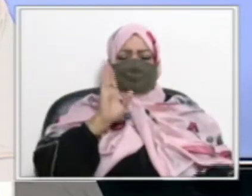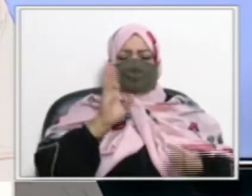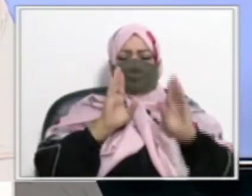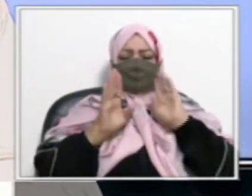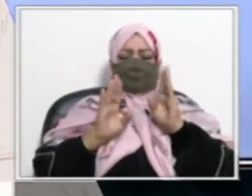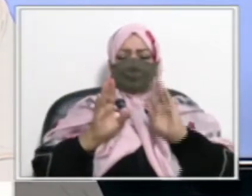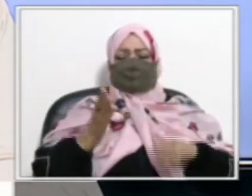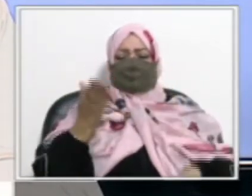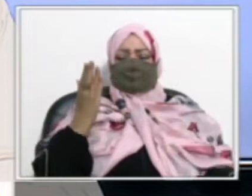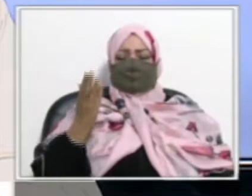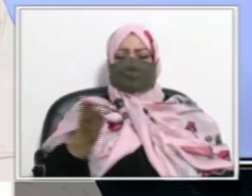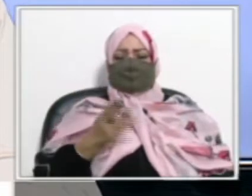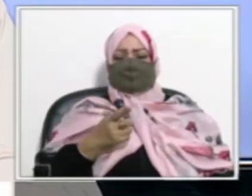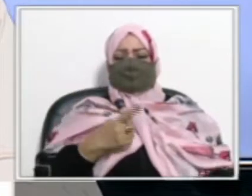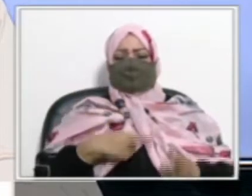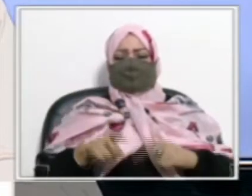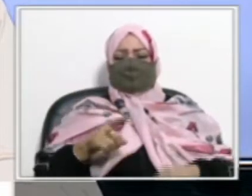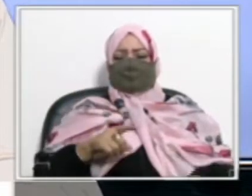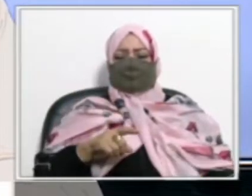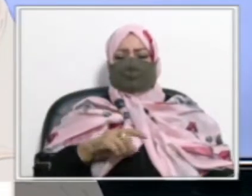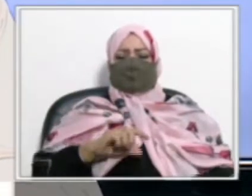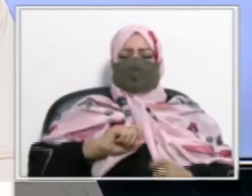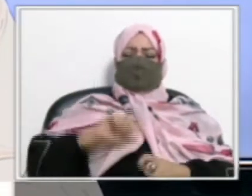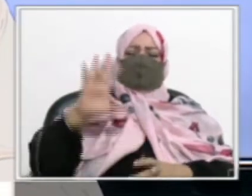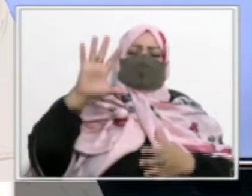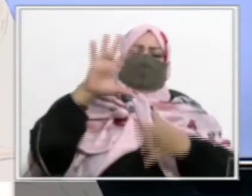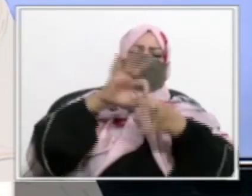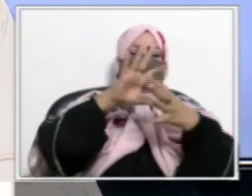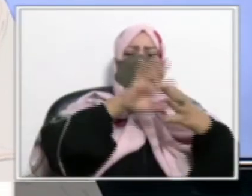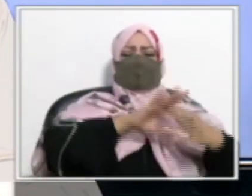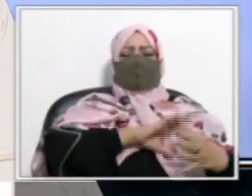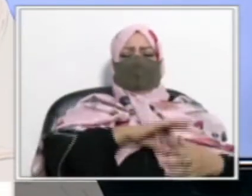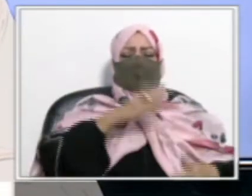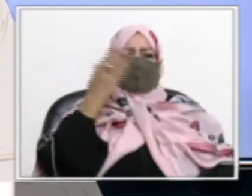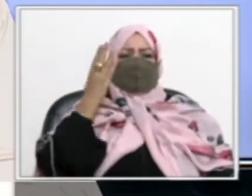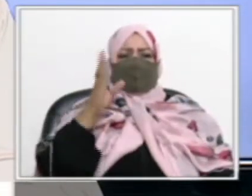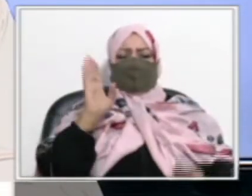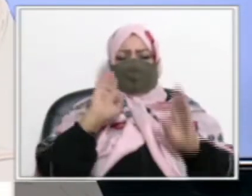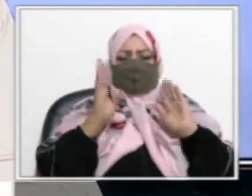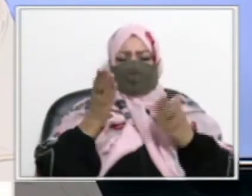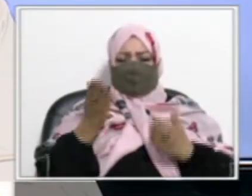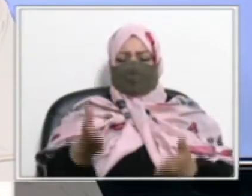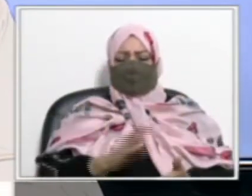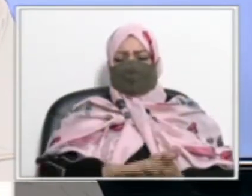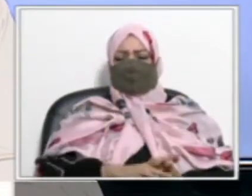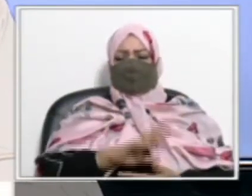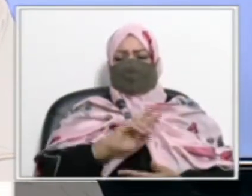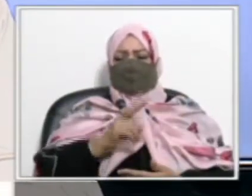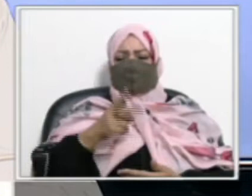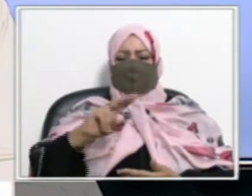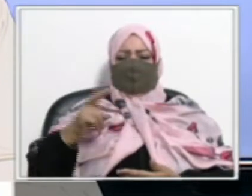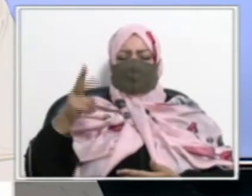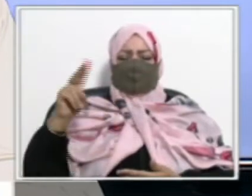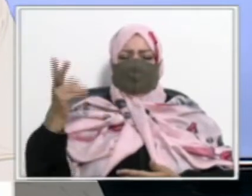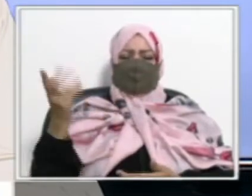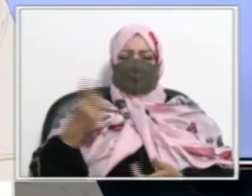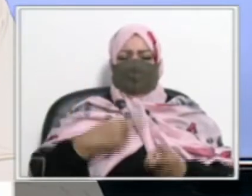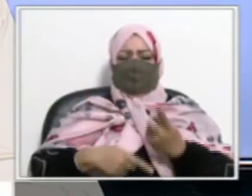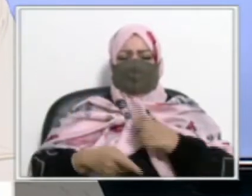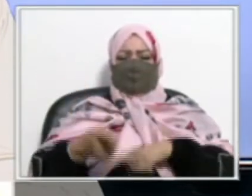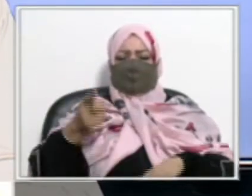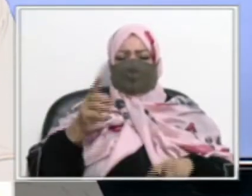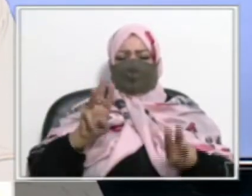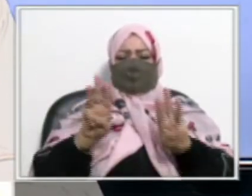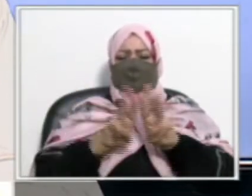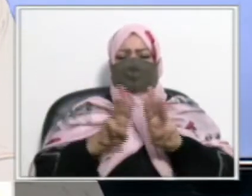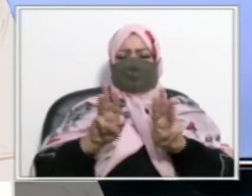وبقضية التيك توك. أصبح شغل الشاغل للبنات والنساء